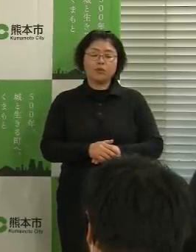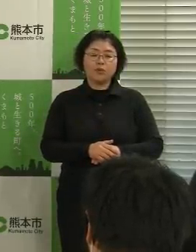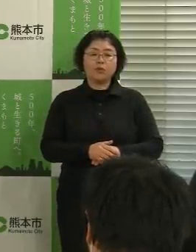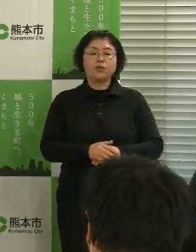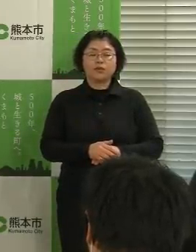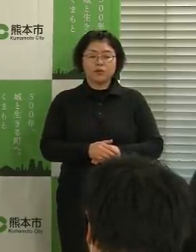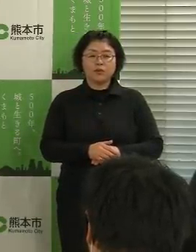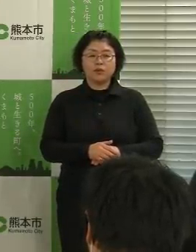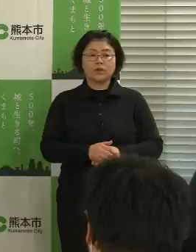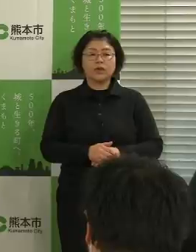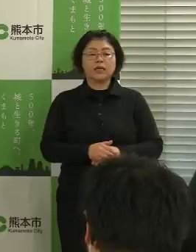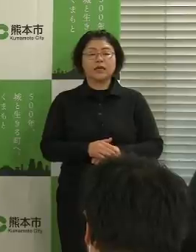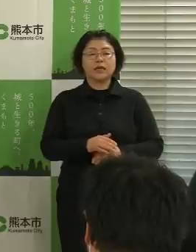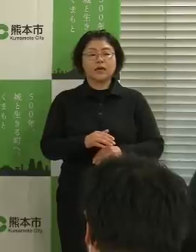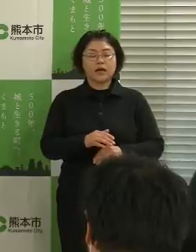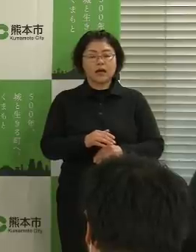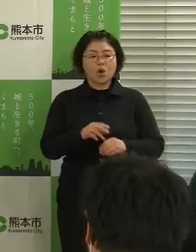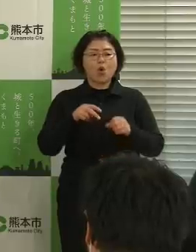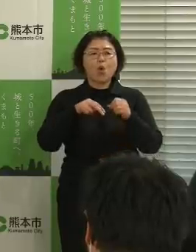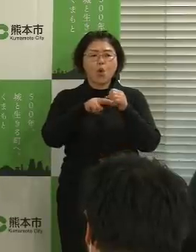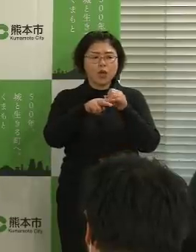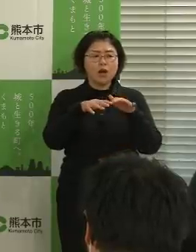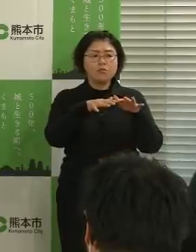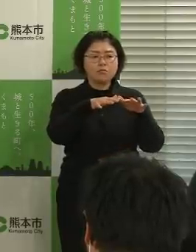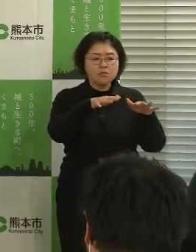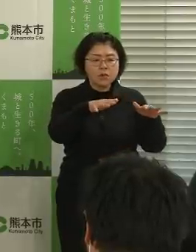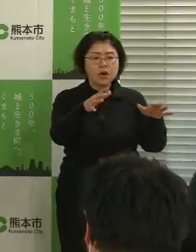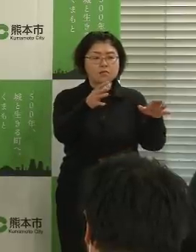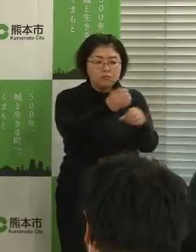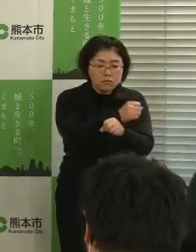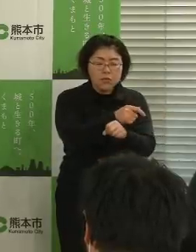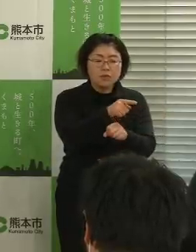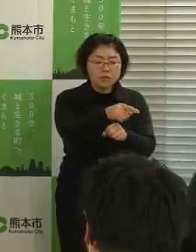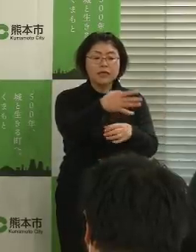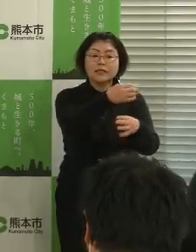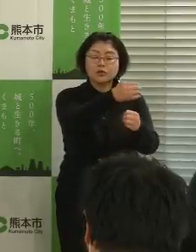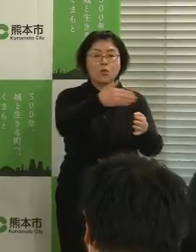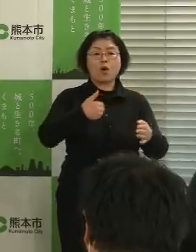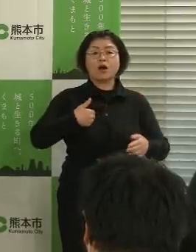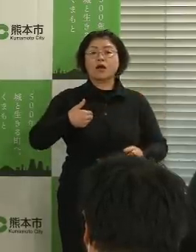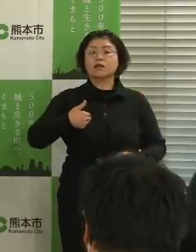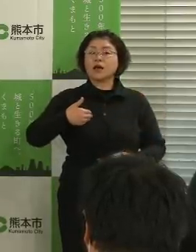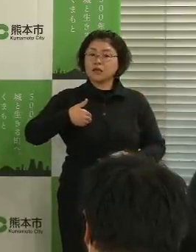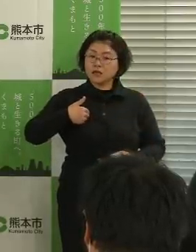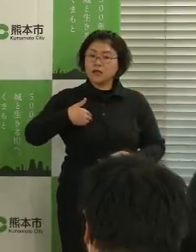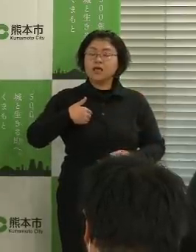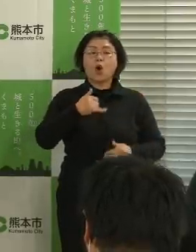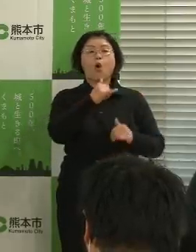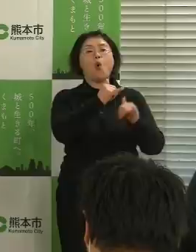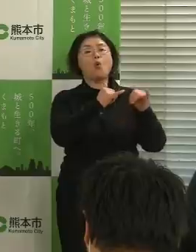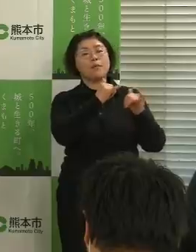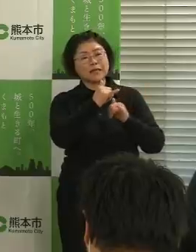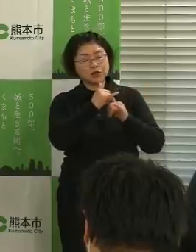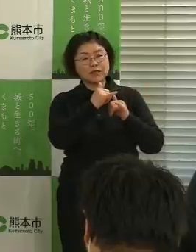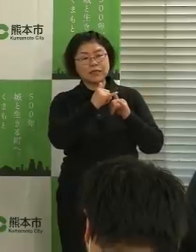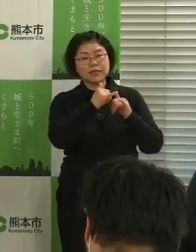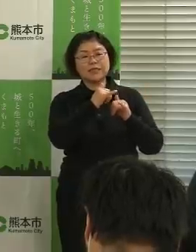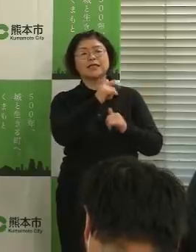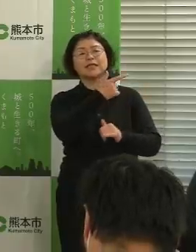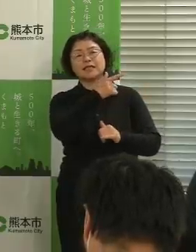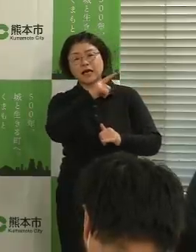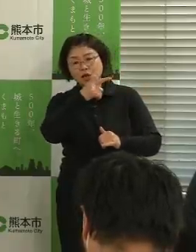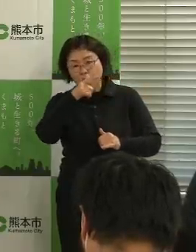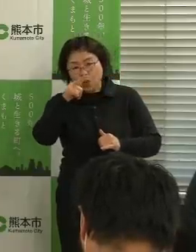の状況を考えると、いつ収束をしてですね、そこから例えばいろいろなお祭りにしても花火にしてもです